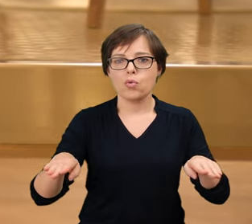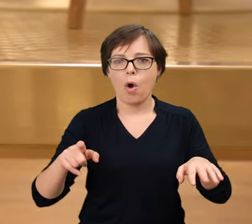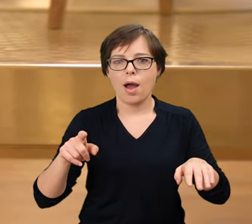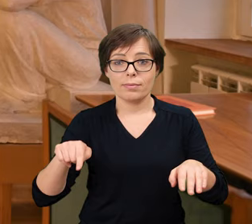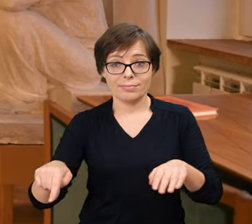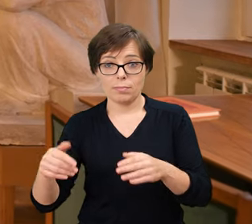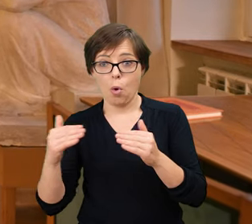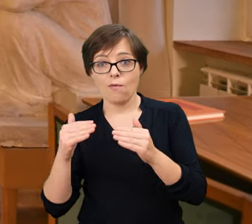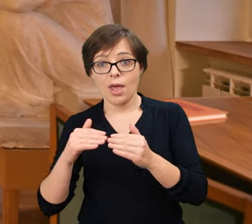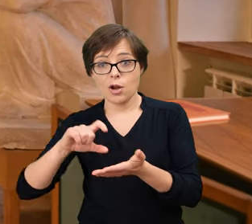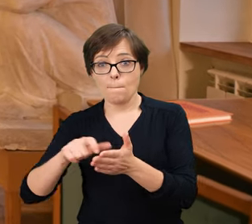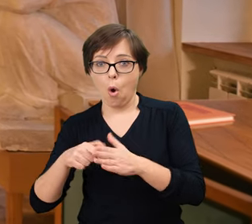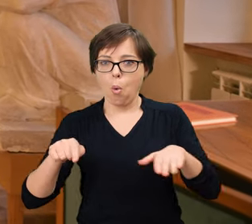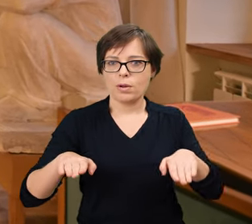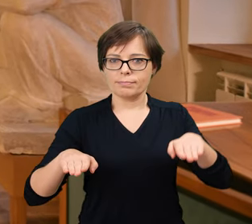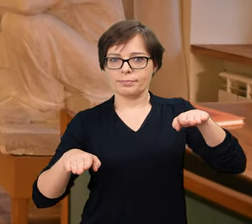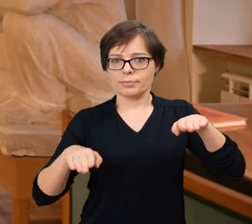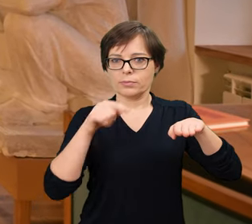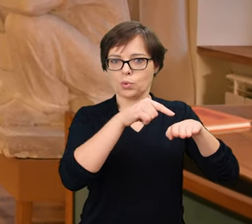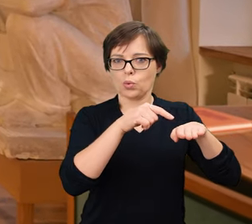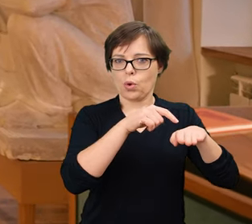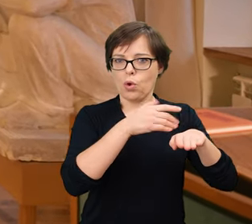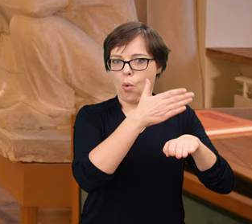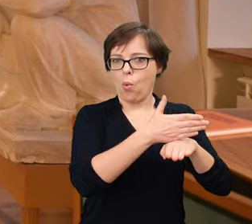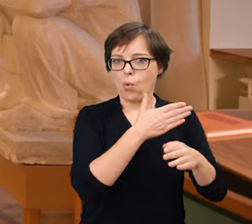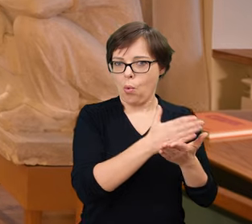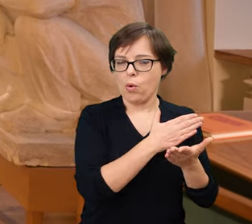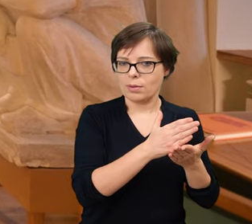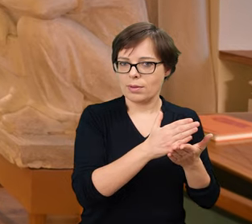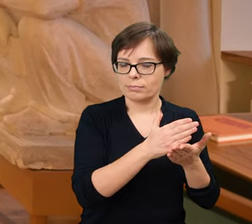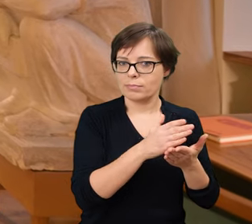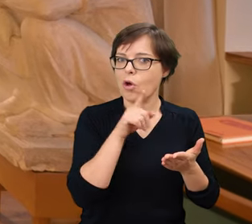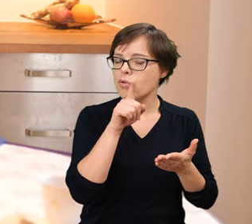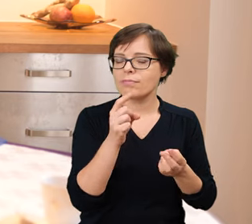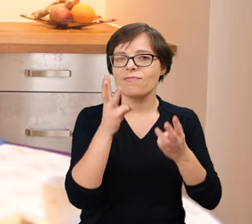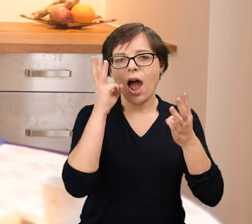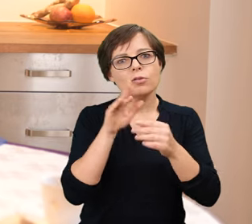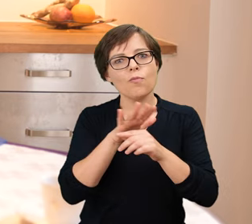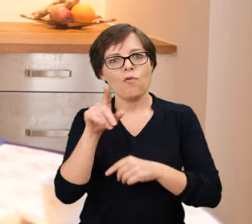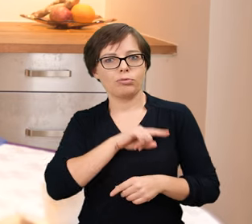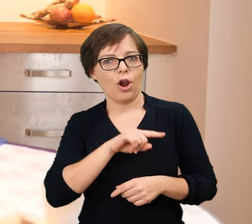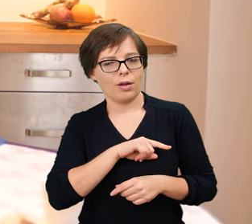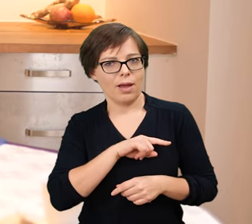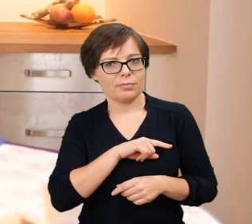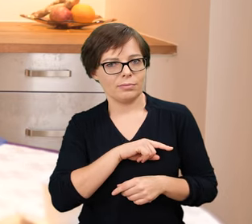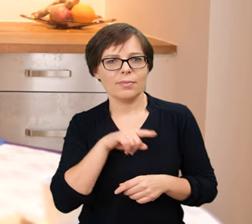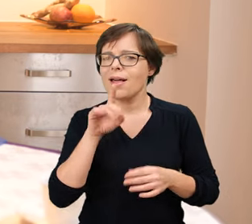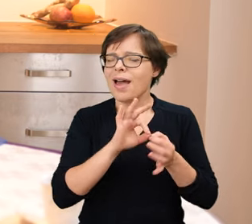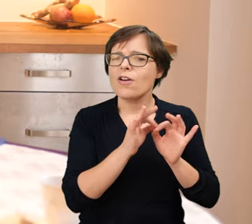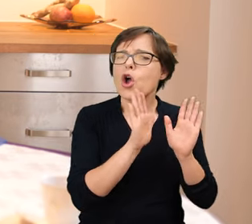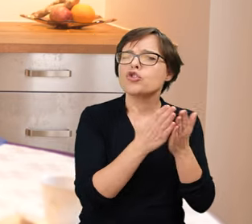względem pokoju, co ma bardzo istotne znaczenie psychologiczne. Zresztą podręczniki do projektowania o tym